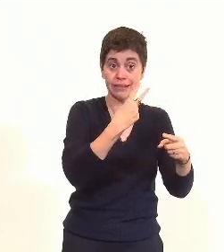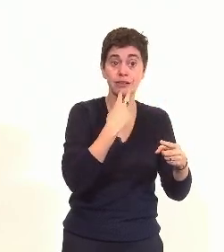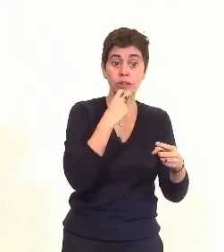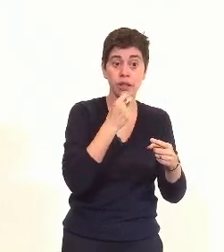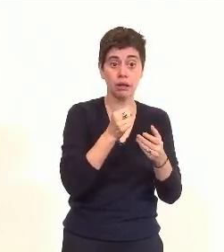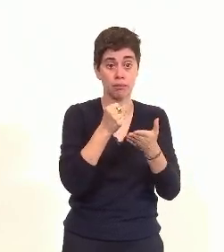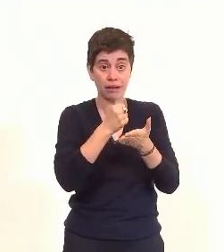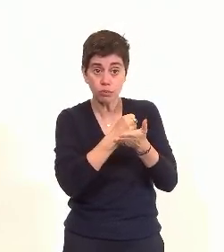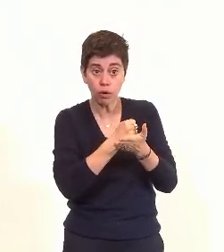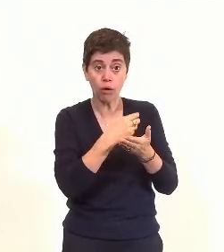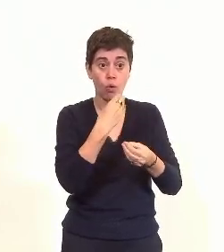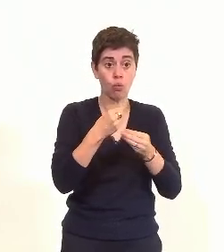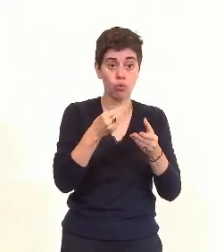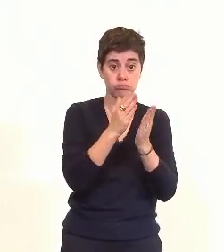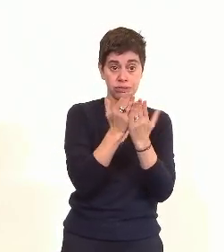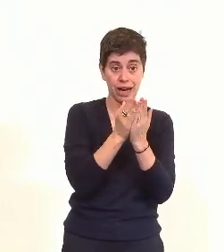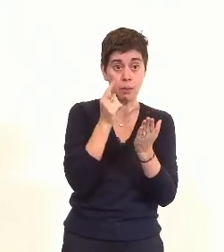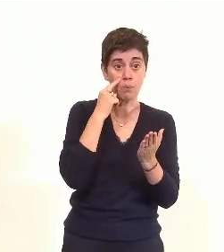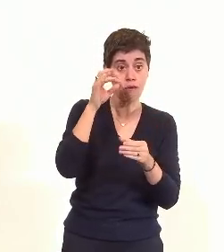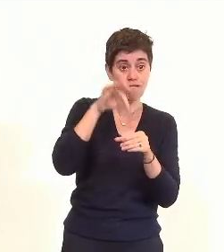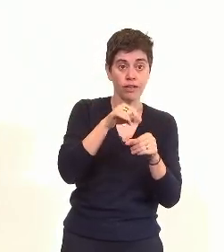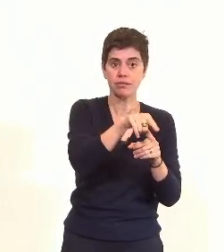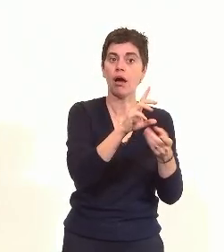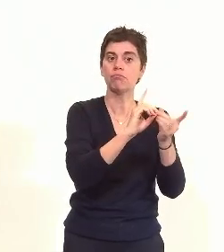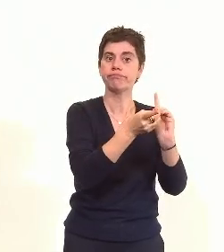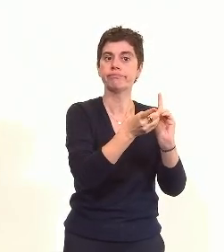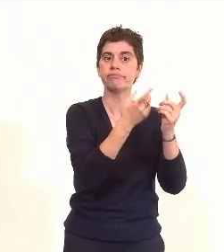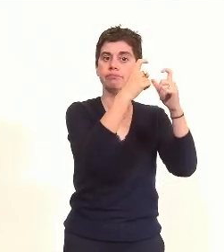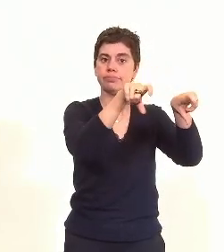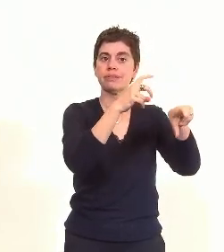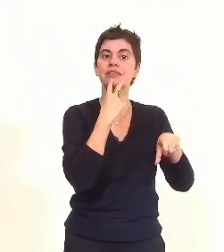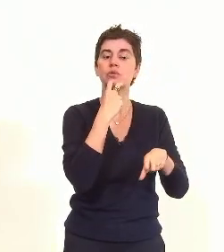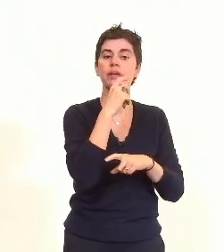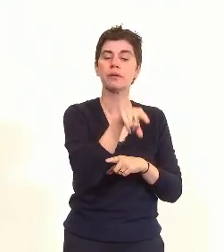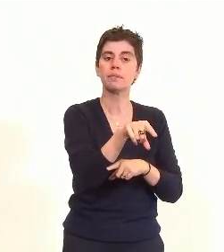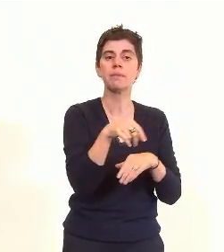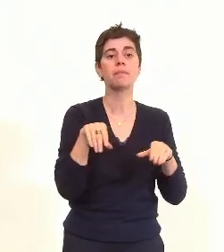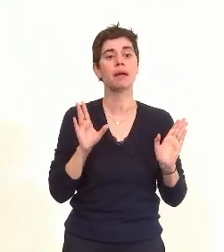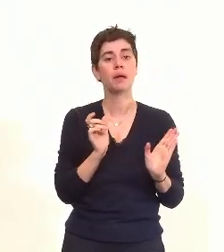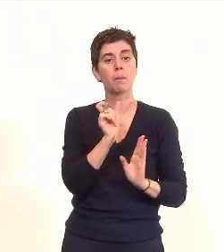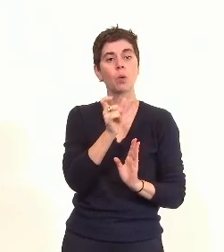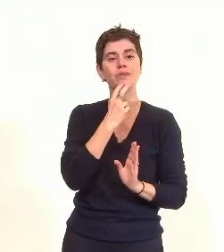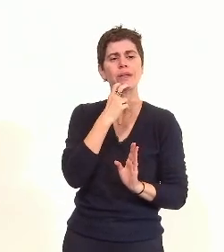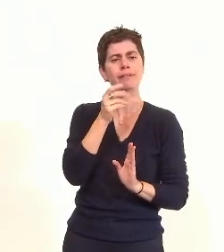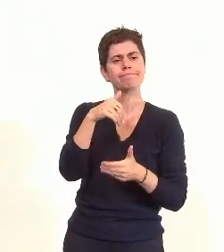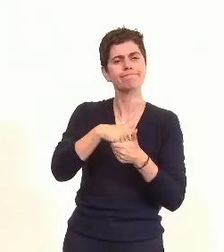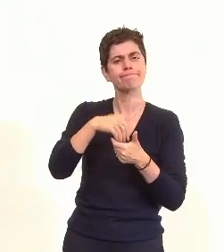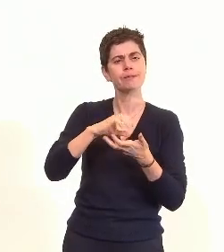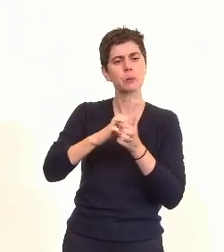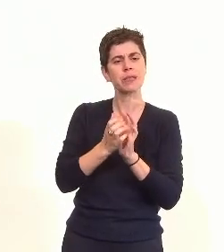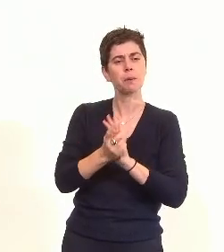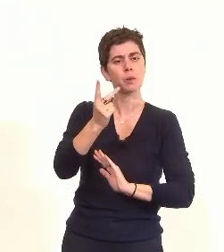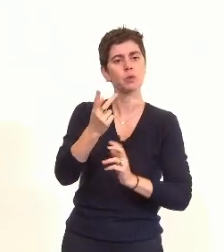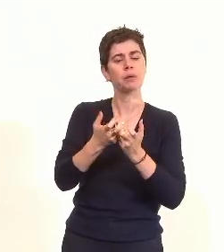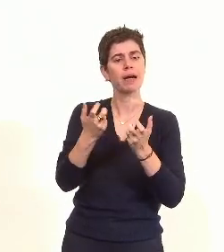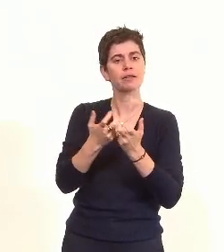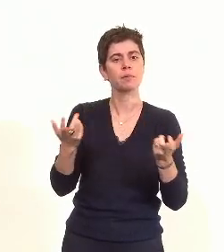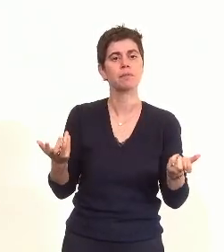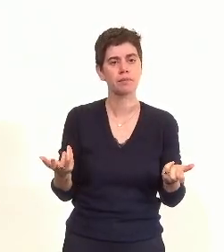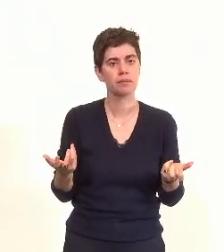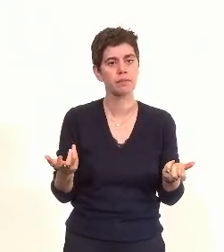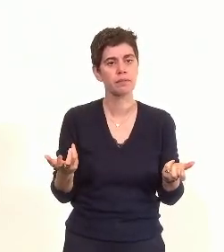ou une carte d'électeur. Mais on peut aussi voir dans la citoyenneté quelque chose de plus complexe. C'est aussi une manière de considérer